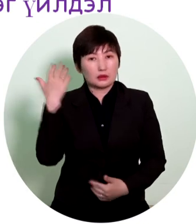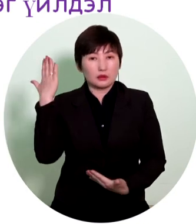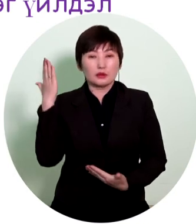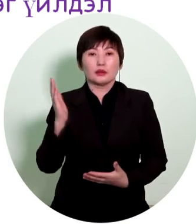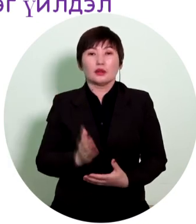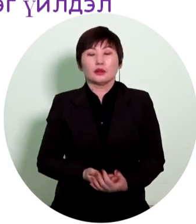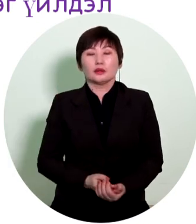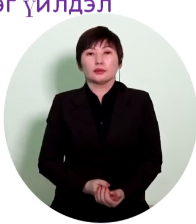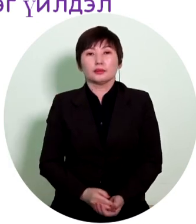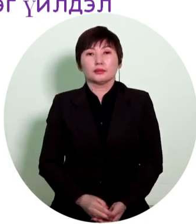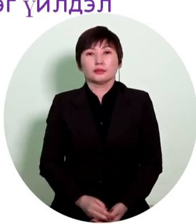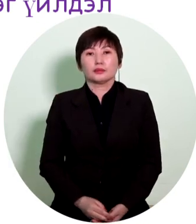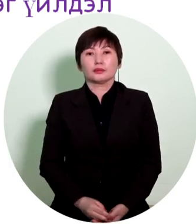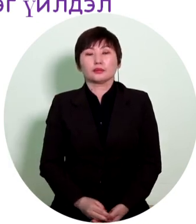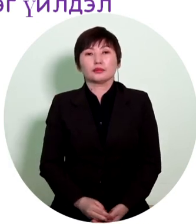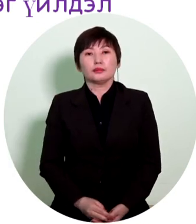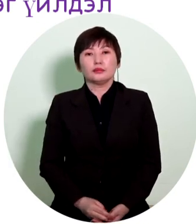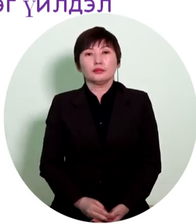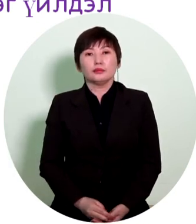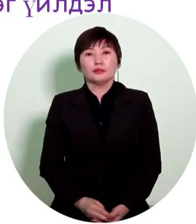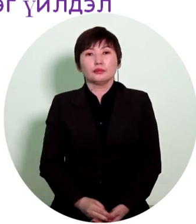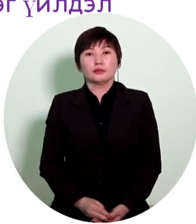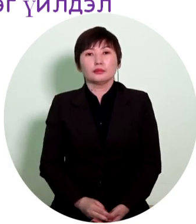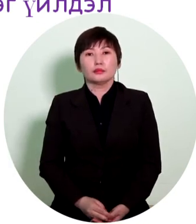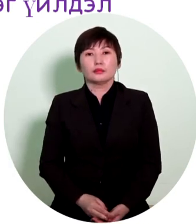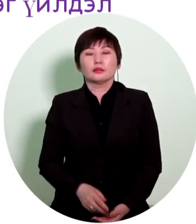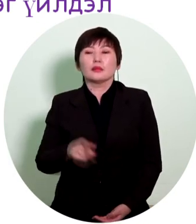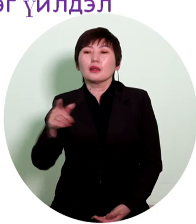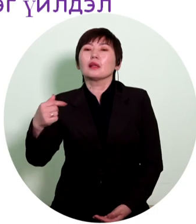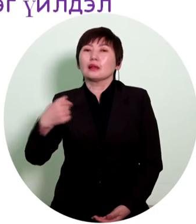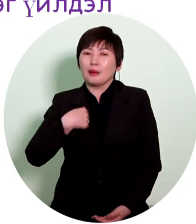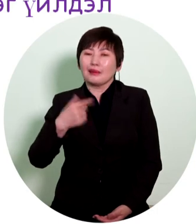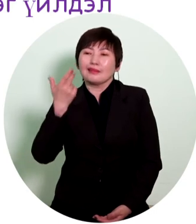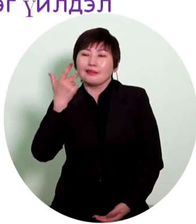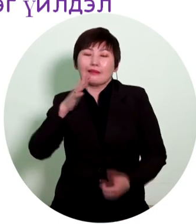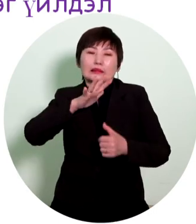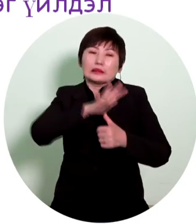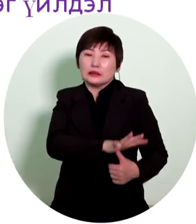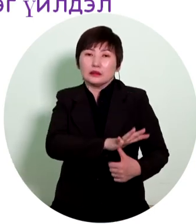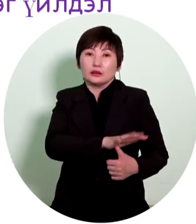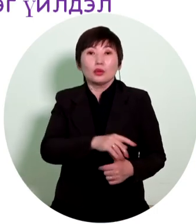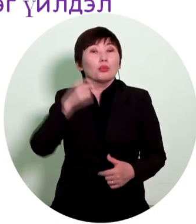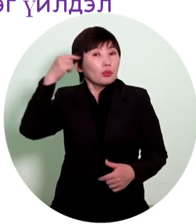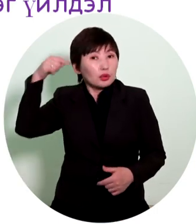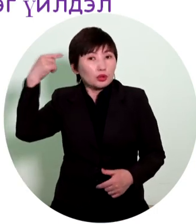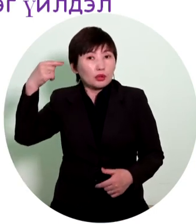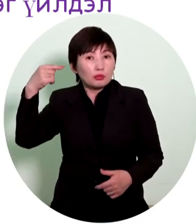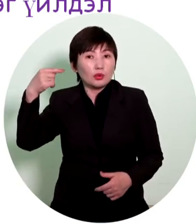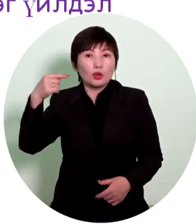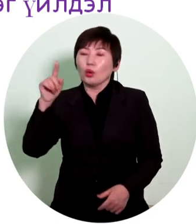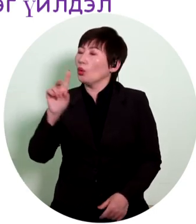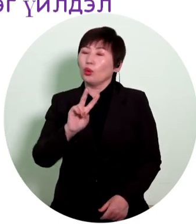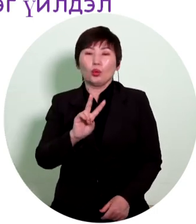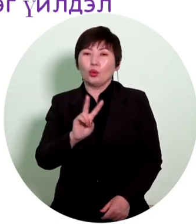үзье. Нөгөө урд тал нь энэ намайг дээрлэгдэх гэж бодож исэн хүү маань одоо яаж бодож сурах хэрэгтэй ахна.